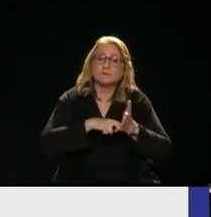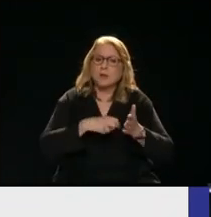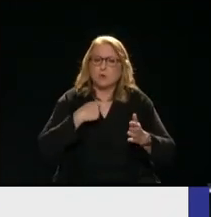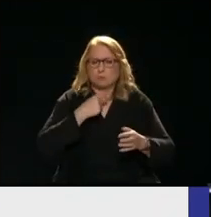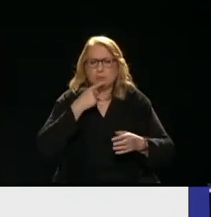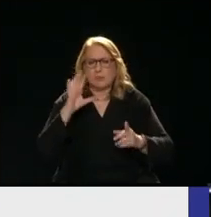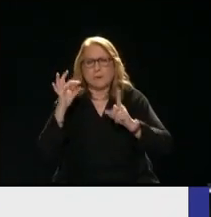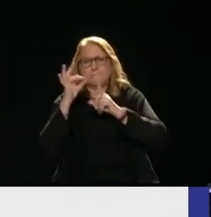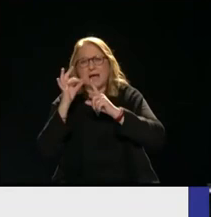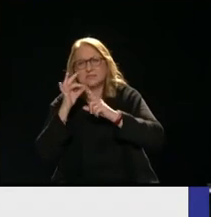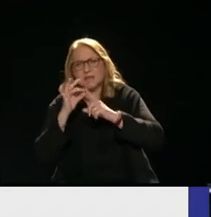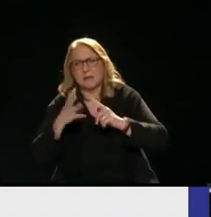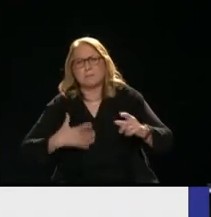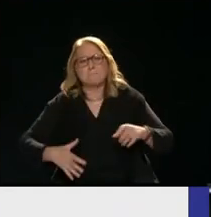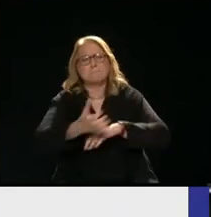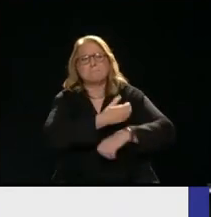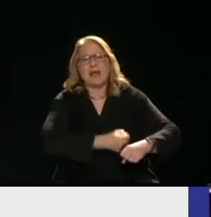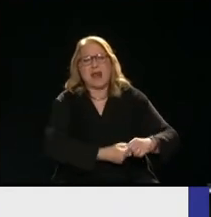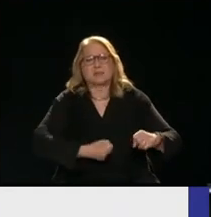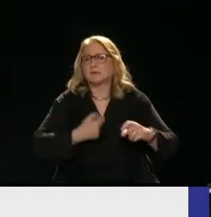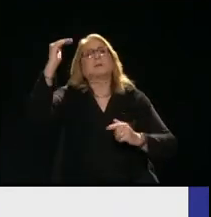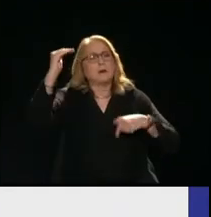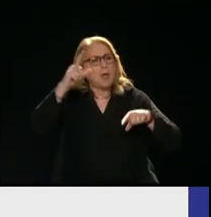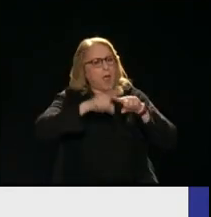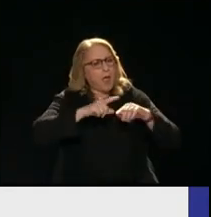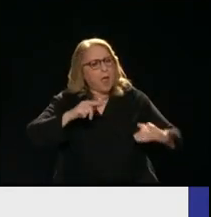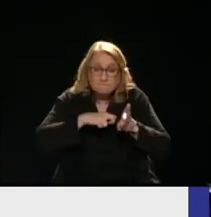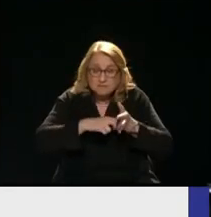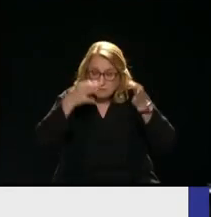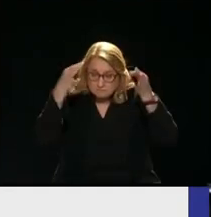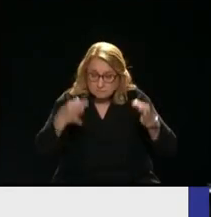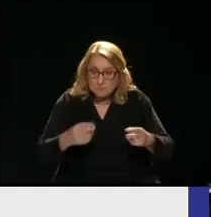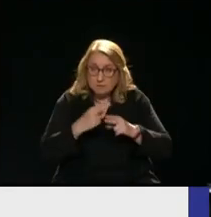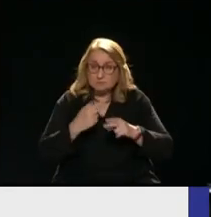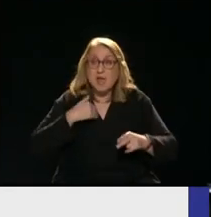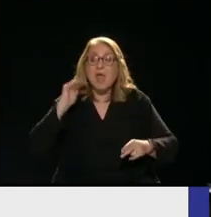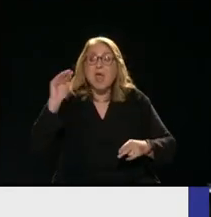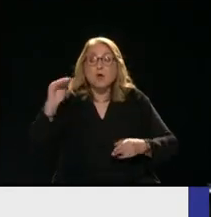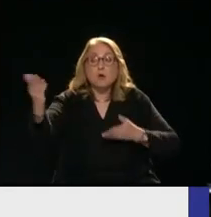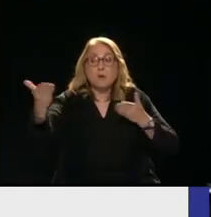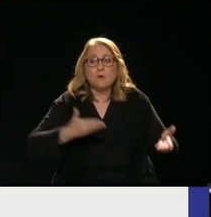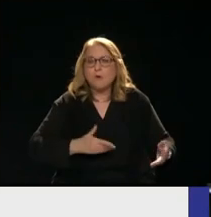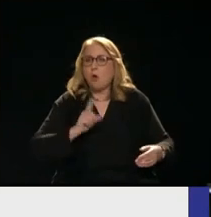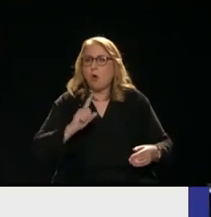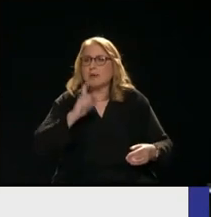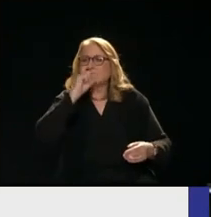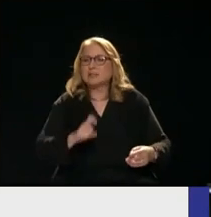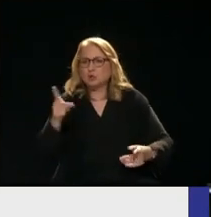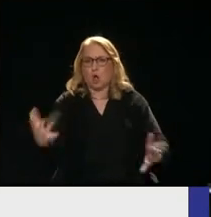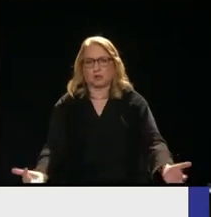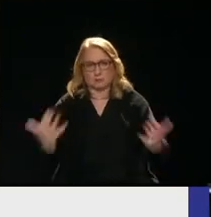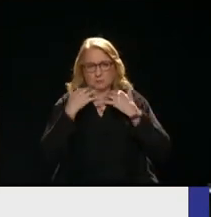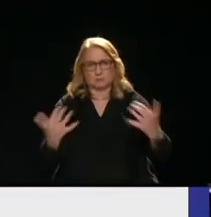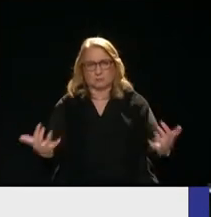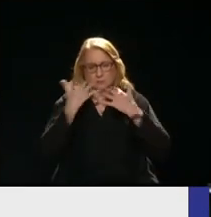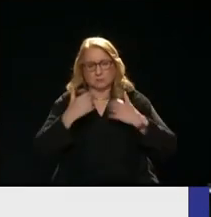είναι οτιδήποτε να έρθει να εργαστεί και να έχει λόγο ύπαρξης στην ελλάδα και να μην επιλέγω πραγματικά με ξεπερνάει και βεβαίως να έχει δικαιώματα